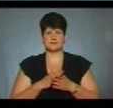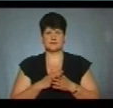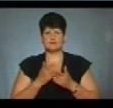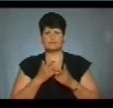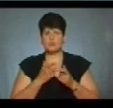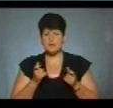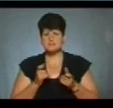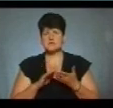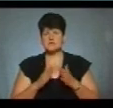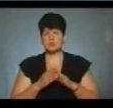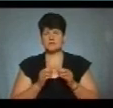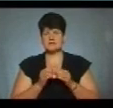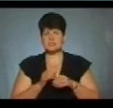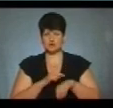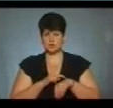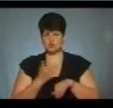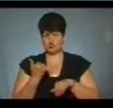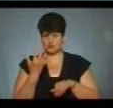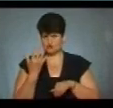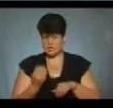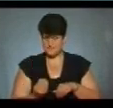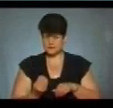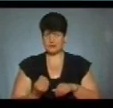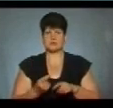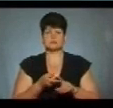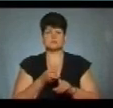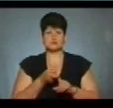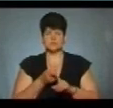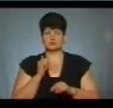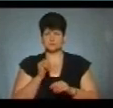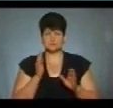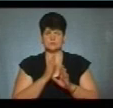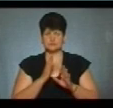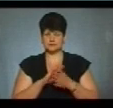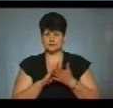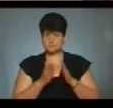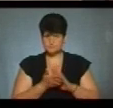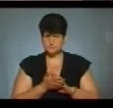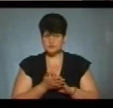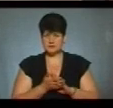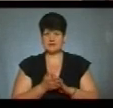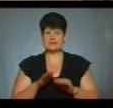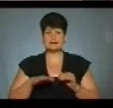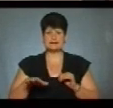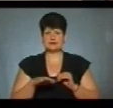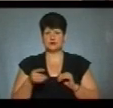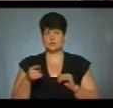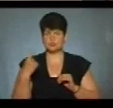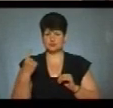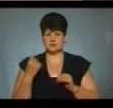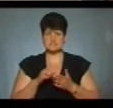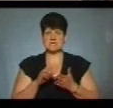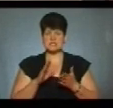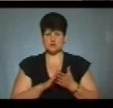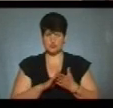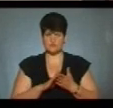станом на 10-ту годину сьогоднішнього дня. Значить, внаслідок несприятливих погодних умов на території Тернопільської області